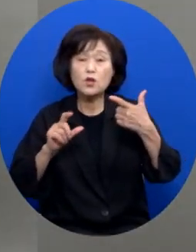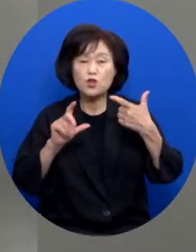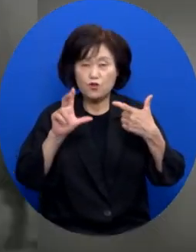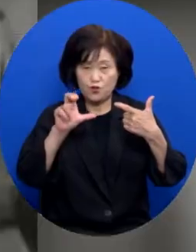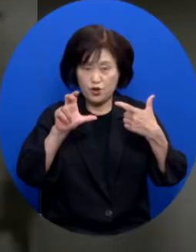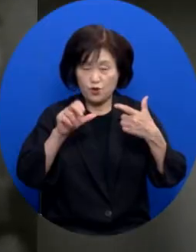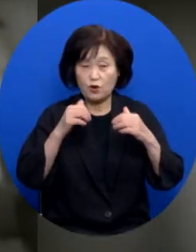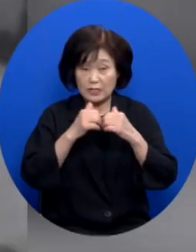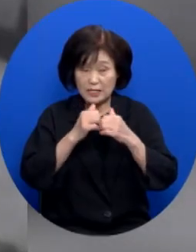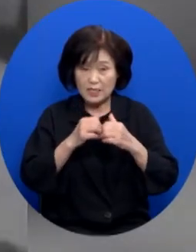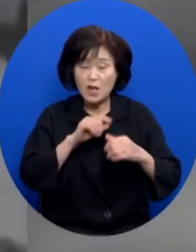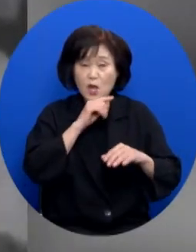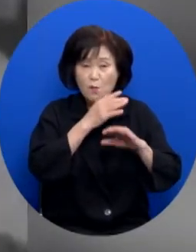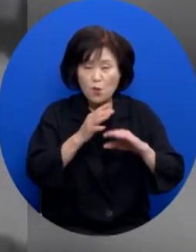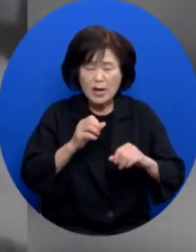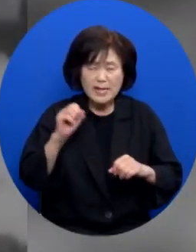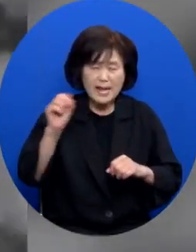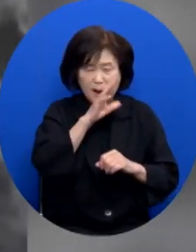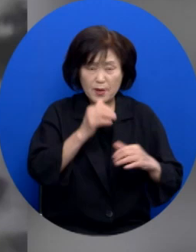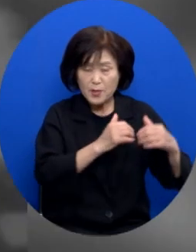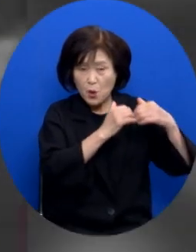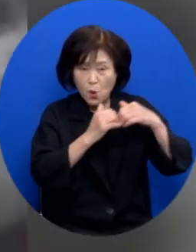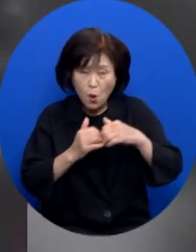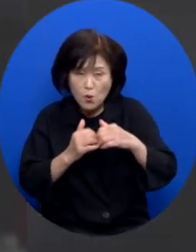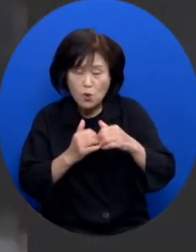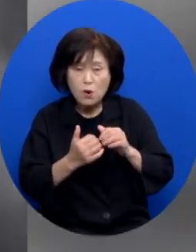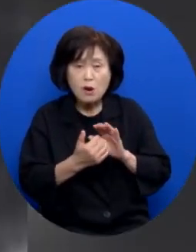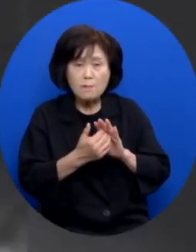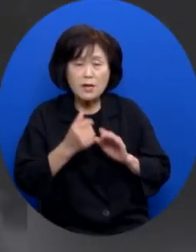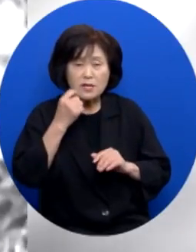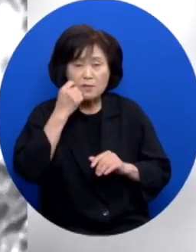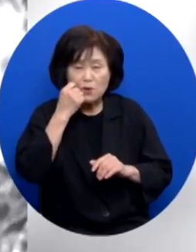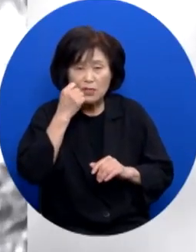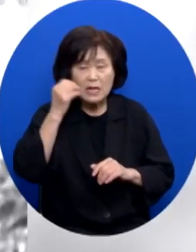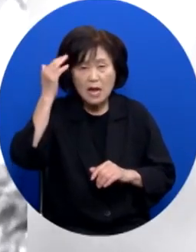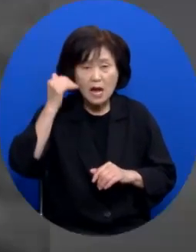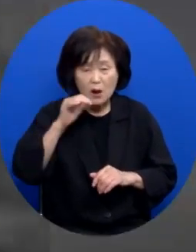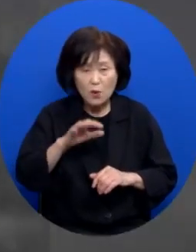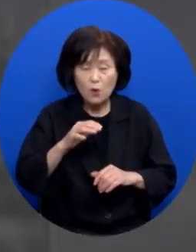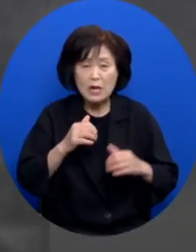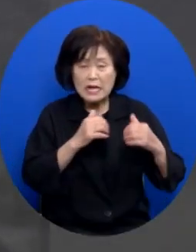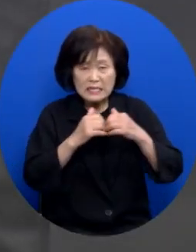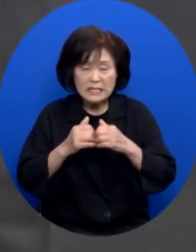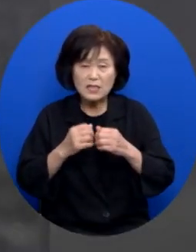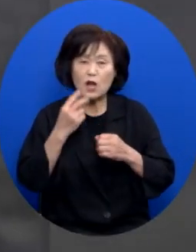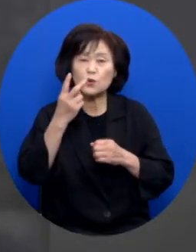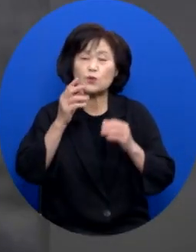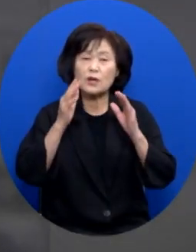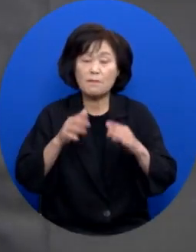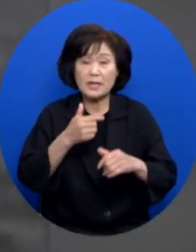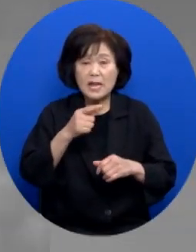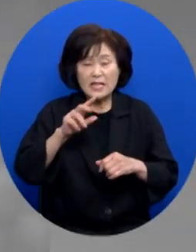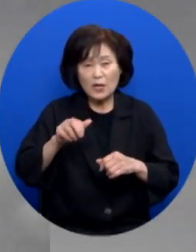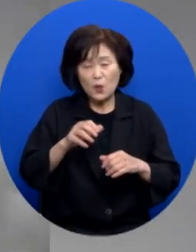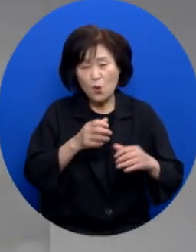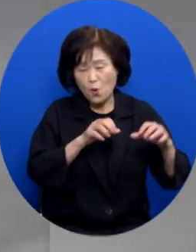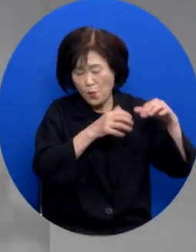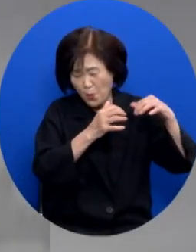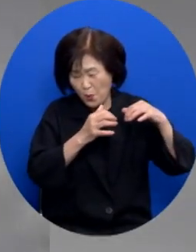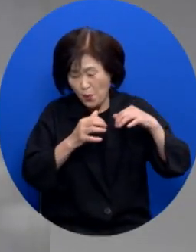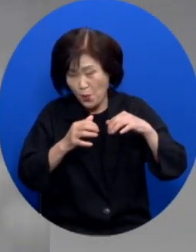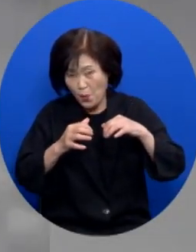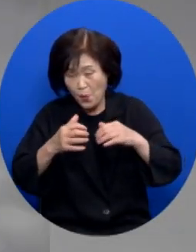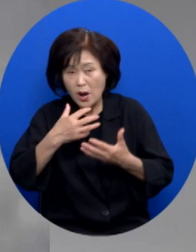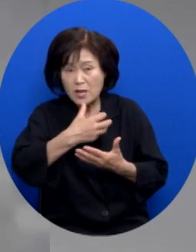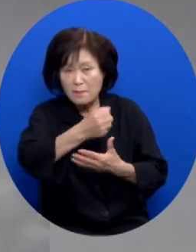북한군의 기습적인 공격에 대처하지 못한 남아는 전쟁발발 두 달 만에 낙동강 전선까지 빼앗기며